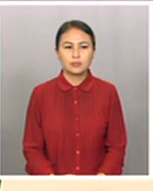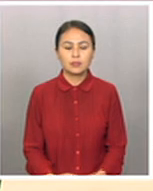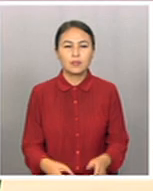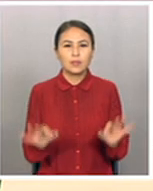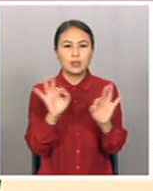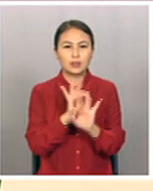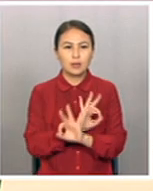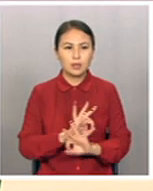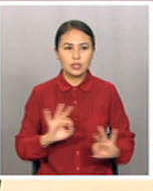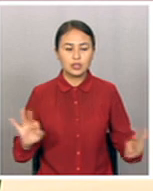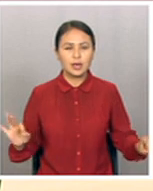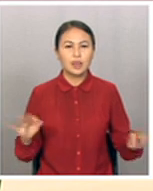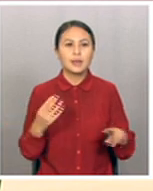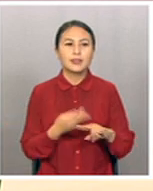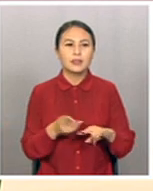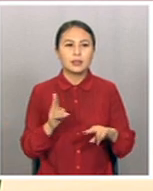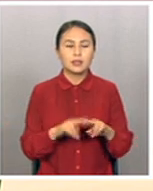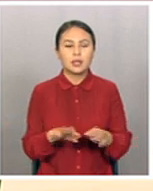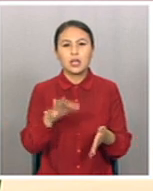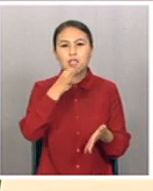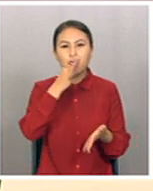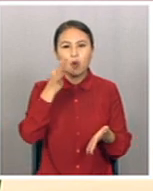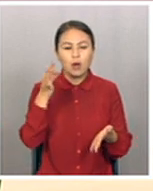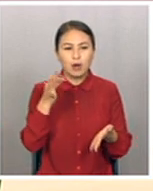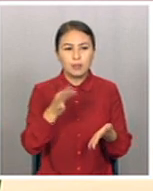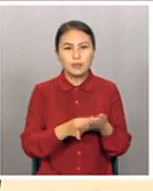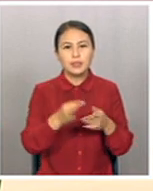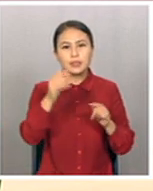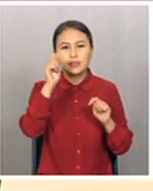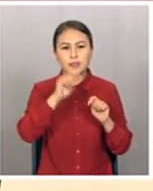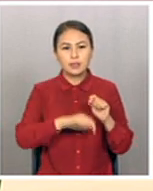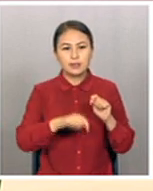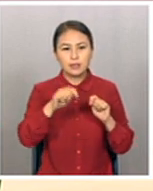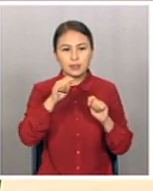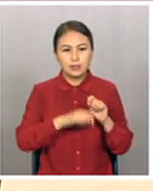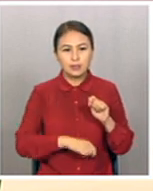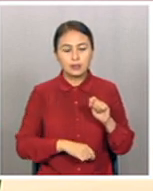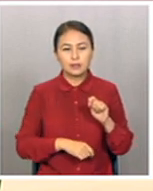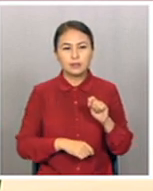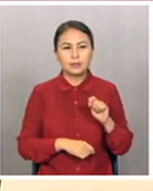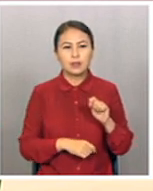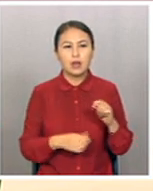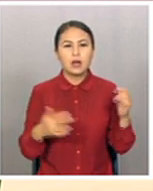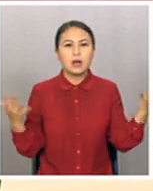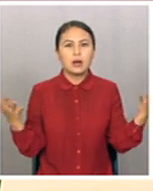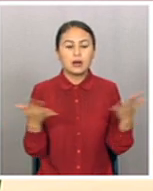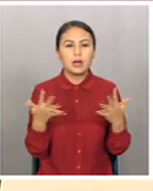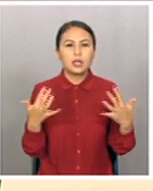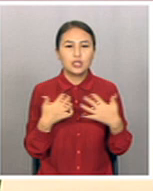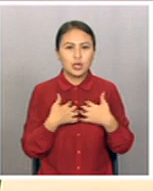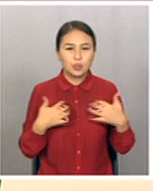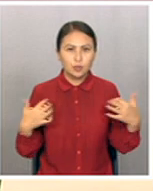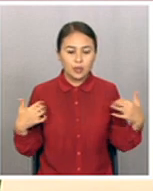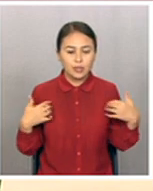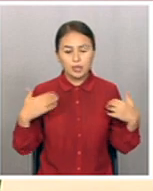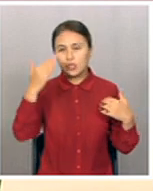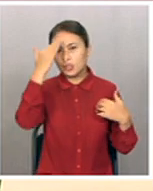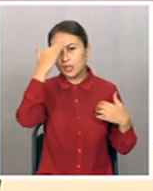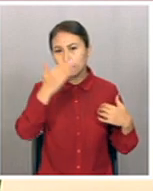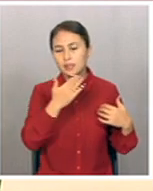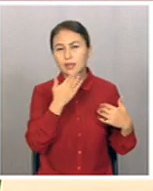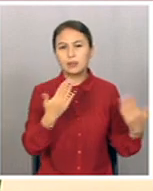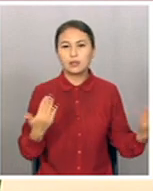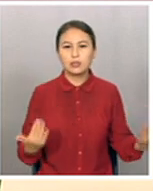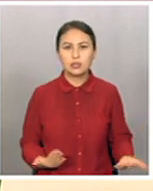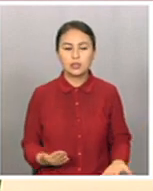Тамаша, енді жауабымызды тексерейік. Қай жануарлар жазда тіршілік етіп